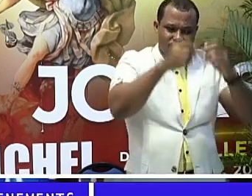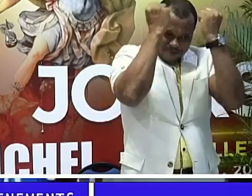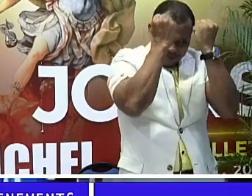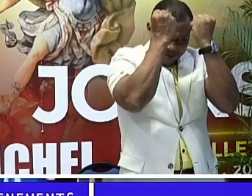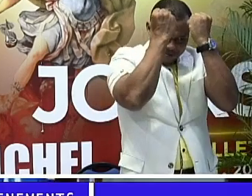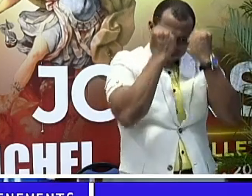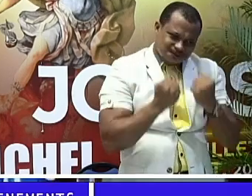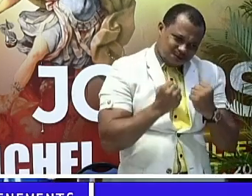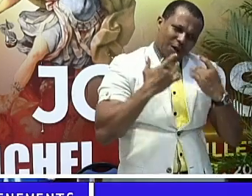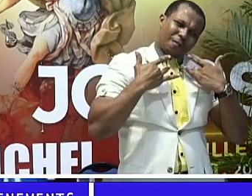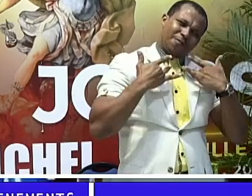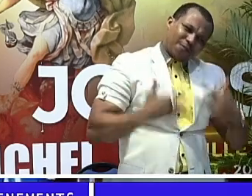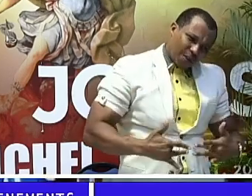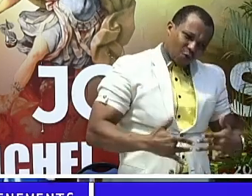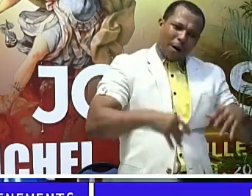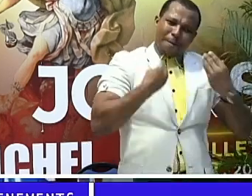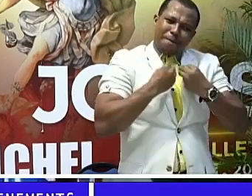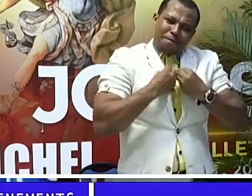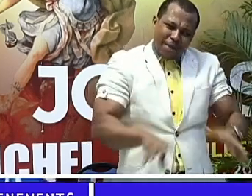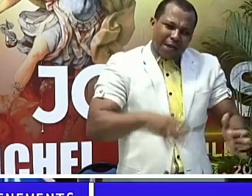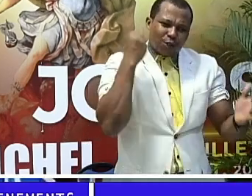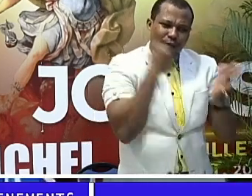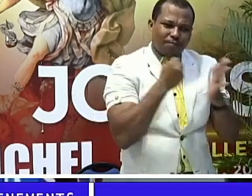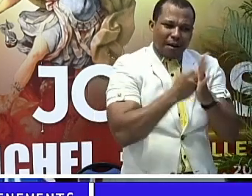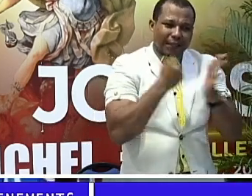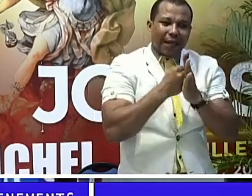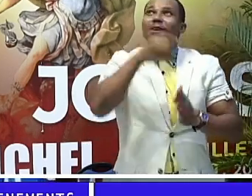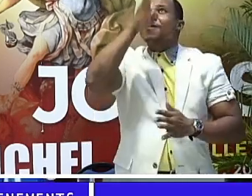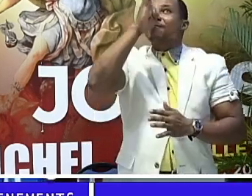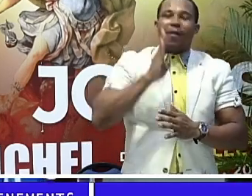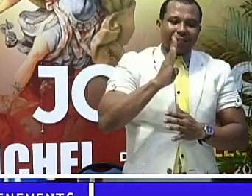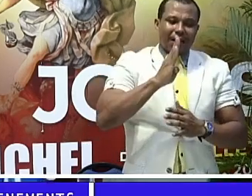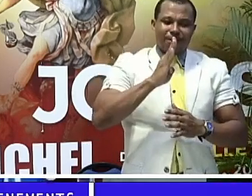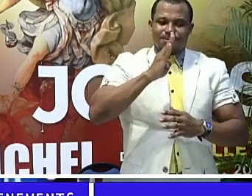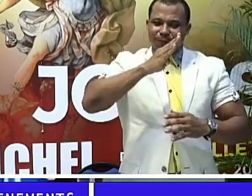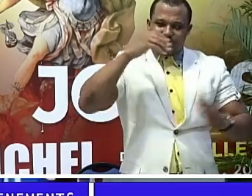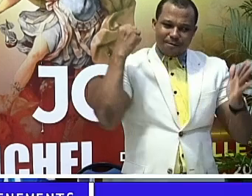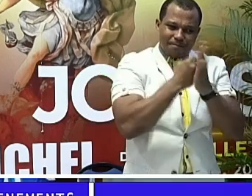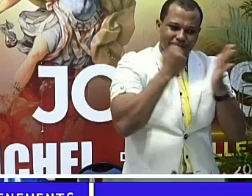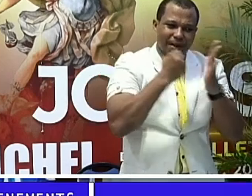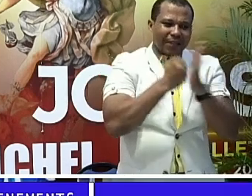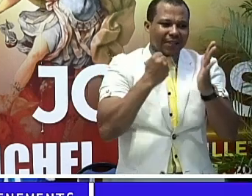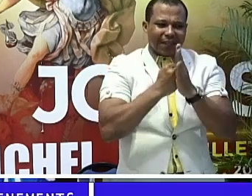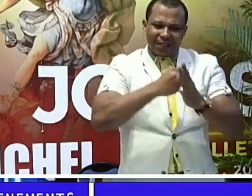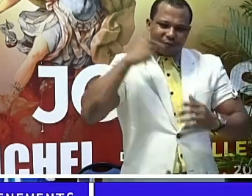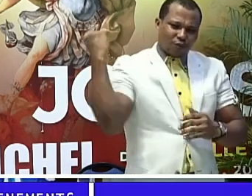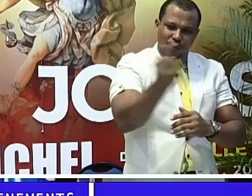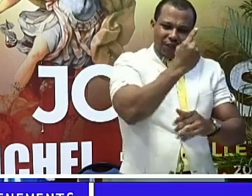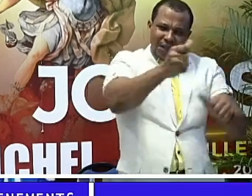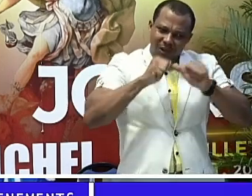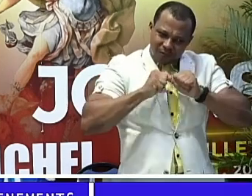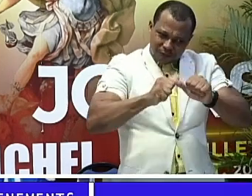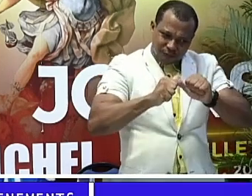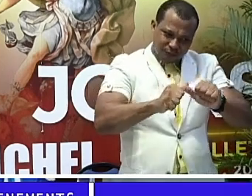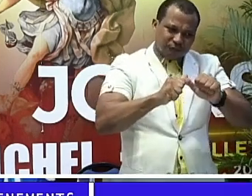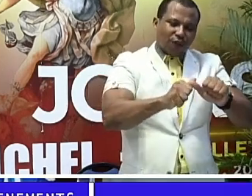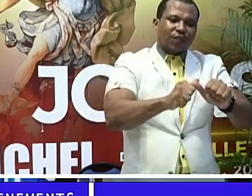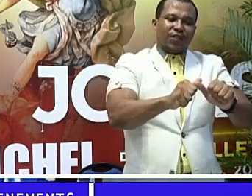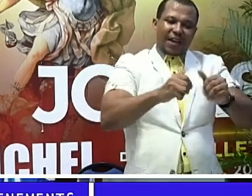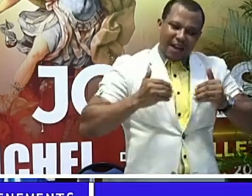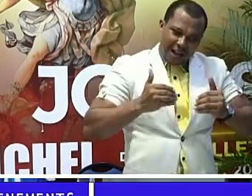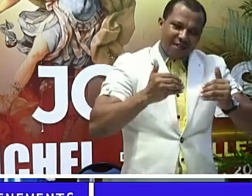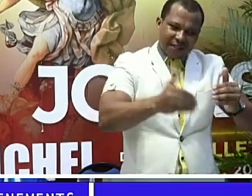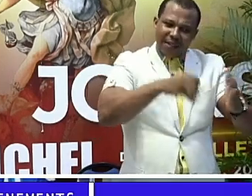ou capel du bataille là et ces batailles continuent bataille sans arrêt jusqu'à ce que bon Dieu prend dernier souffle que nous gagnons en frère